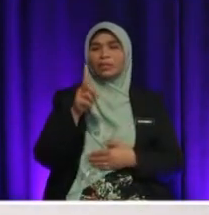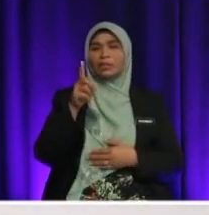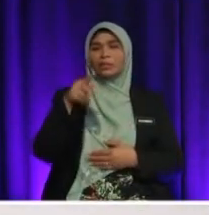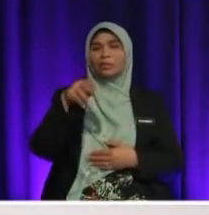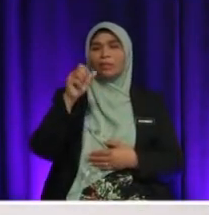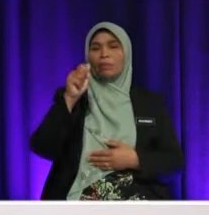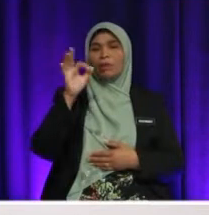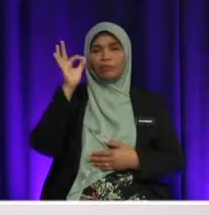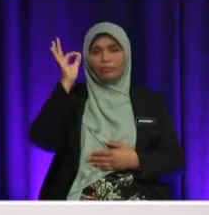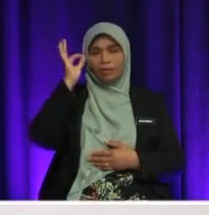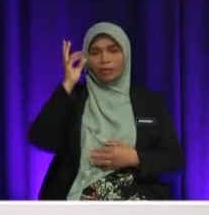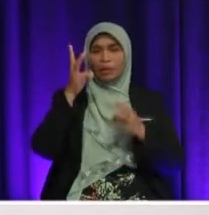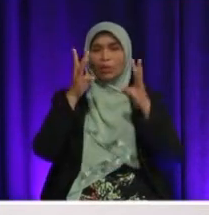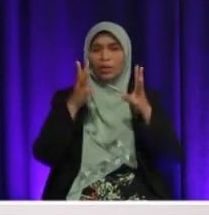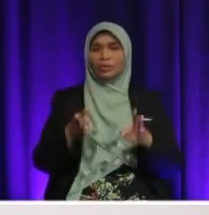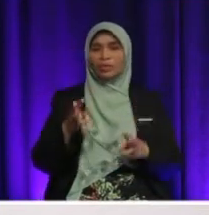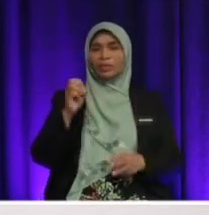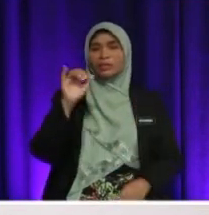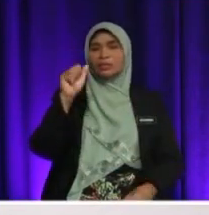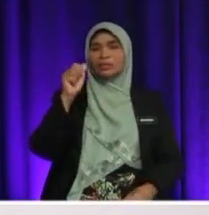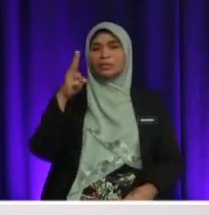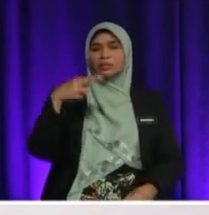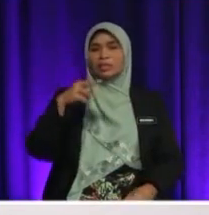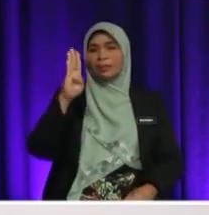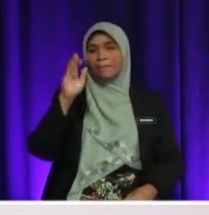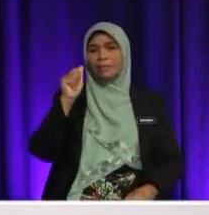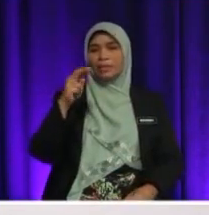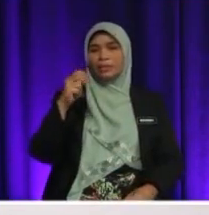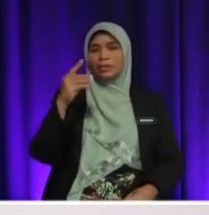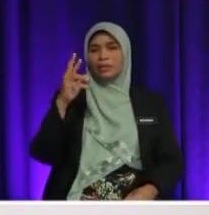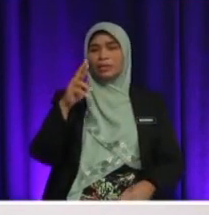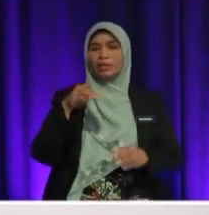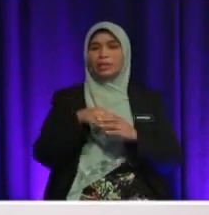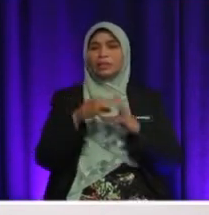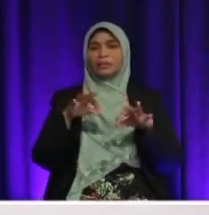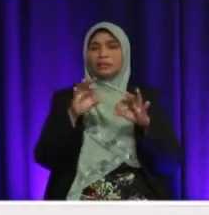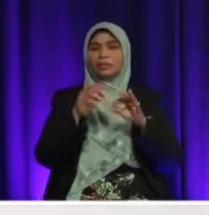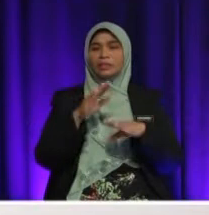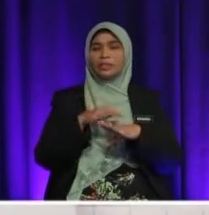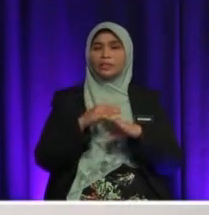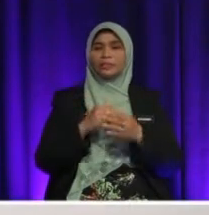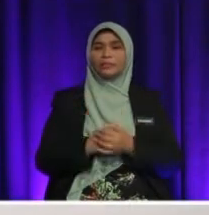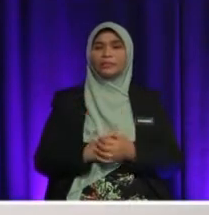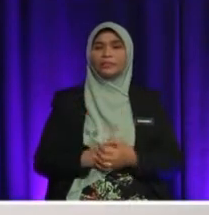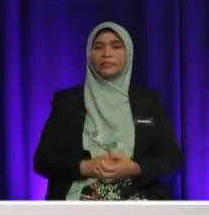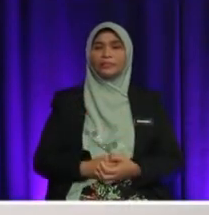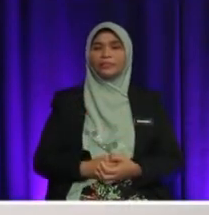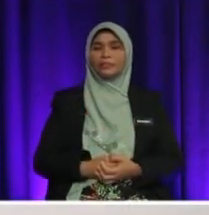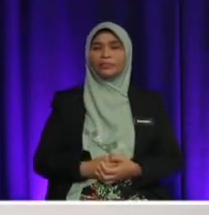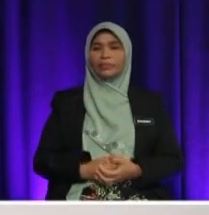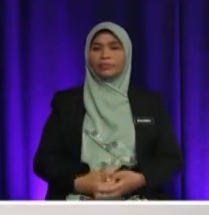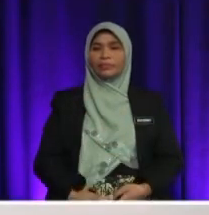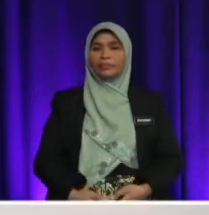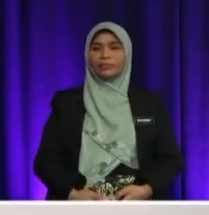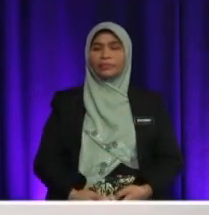pikir watak Syahbandar dalam ketika di atas baik jawabannya silakan alif ba